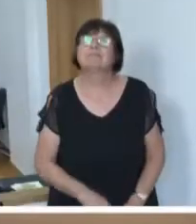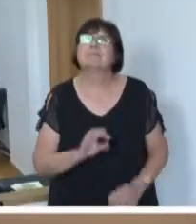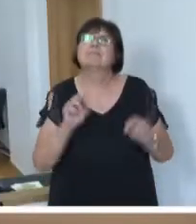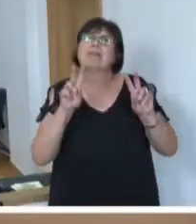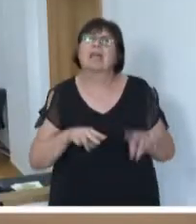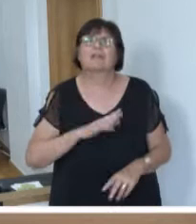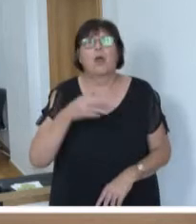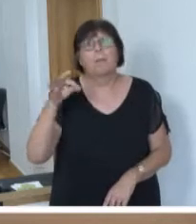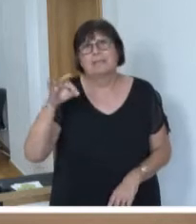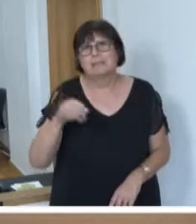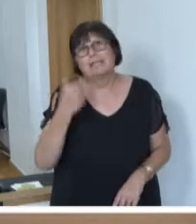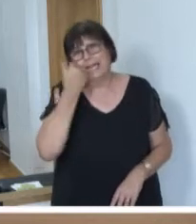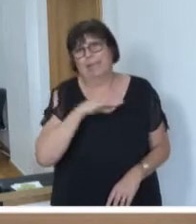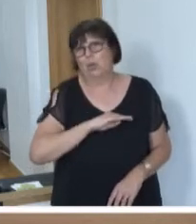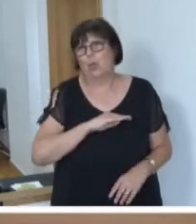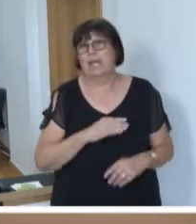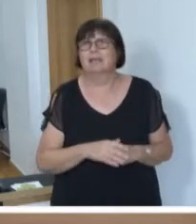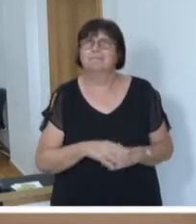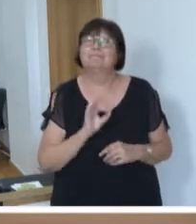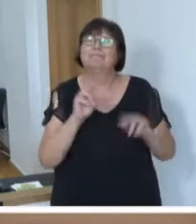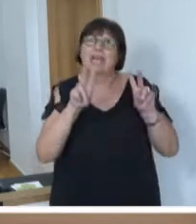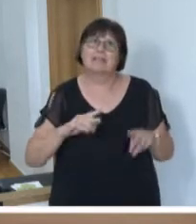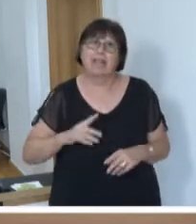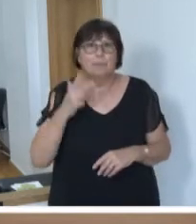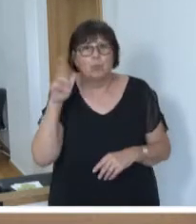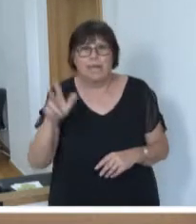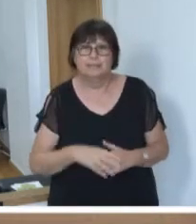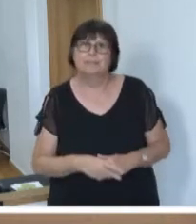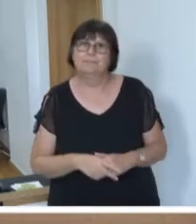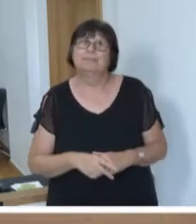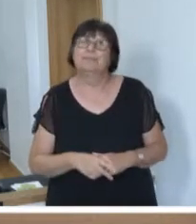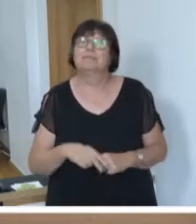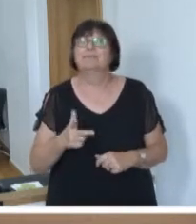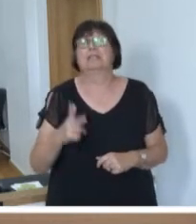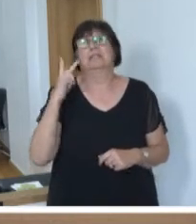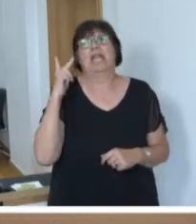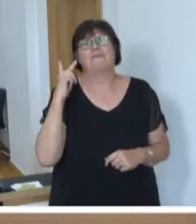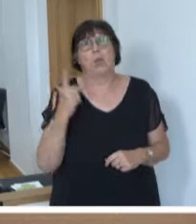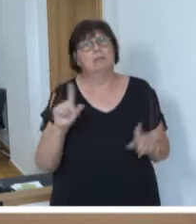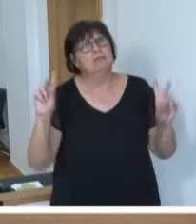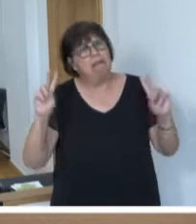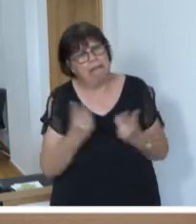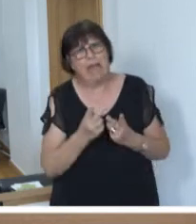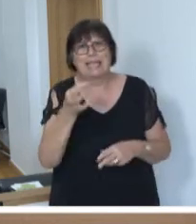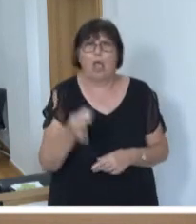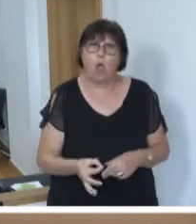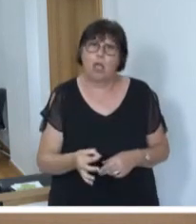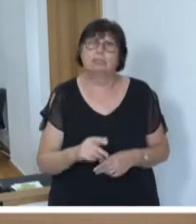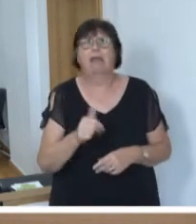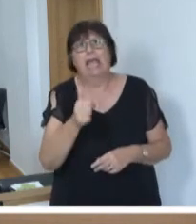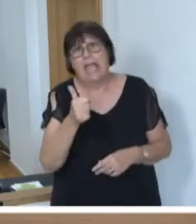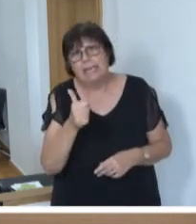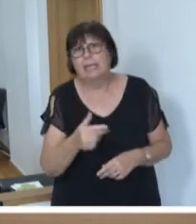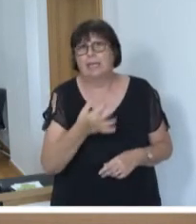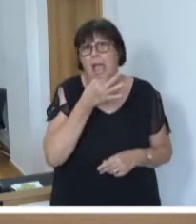Sehr geehrte Frau Präsidentin, liebe Kolleginnen und Kollegen, meine sehr geehrten Damen und Herren. Vor 3 Wochen, gleicher Ort, ähnliche Anfrage der 3 Herren